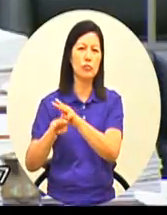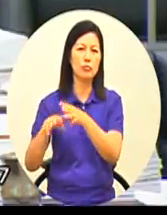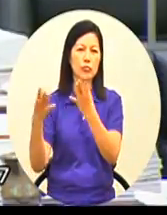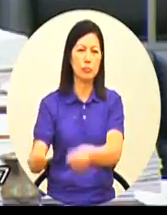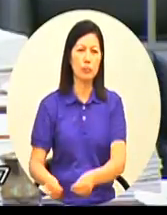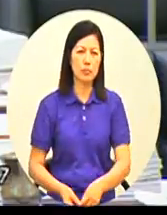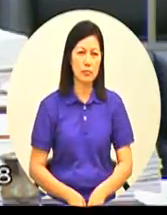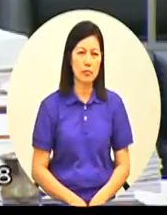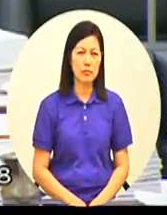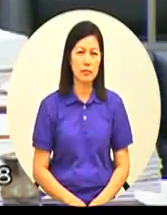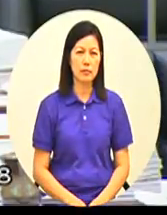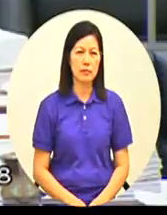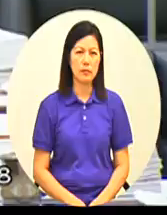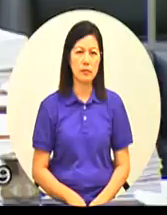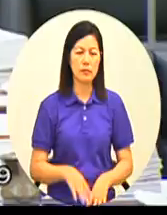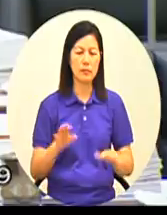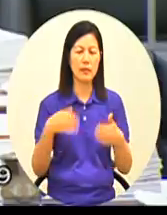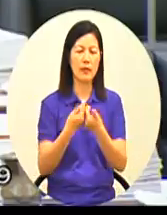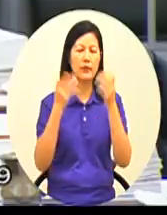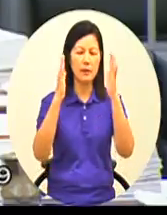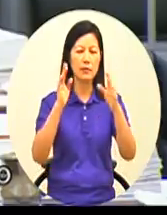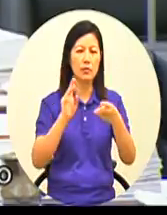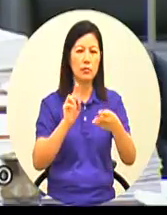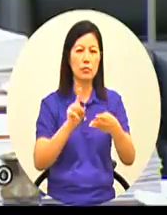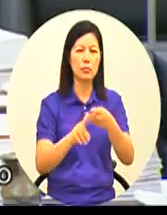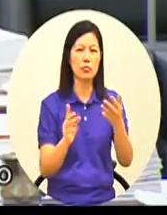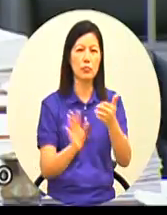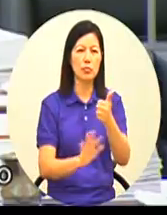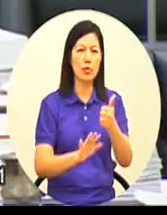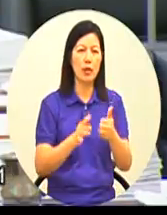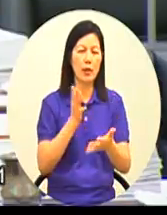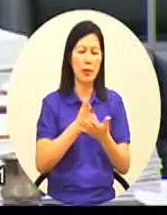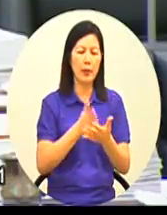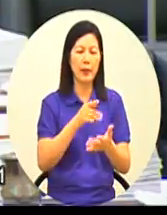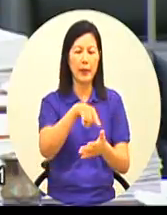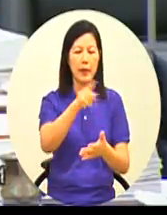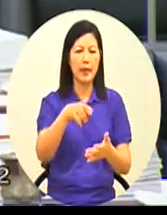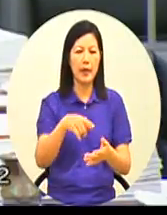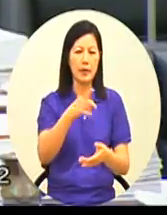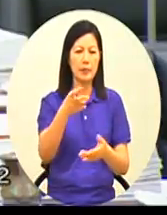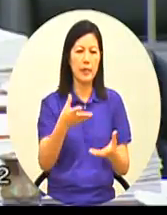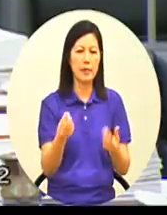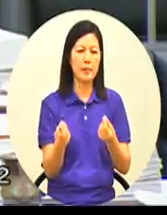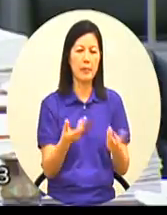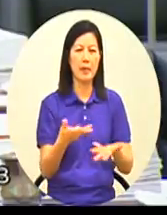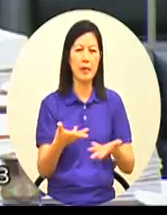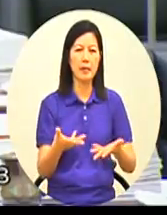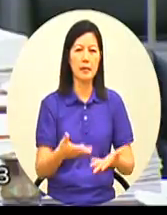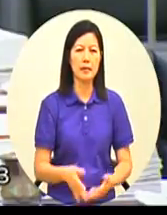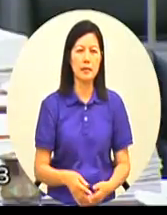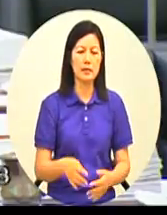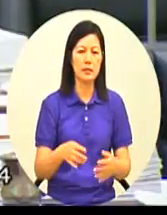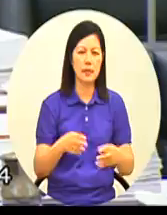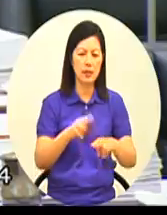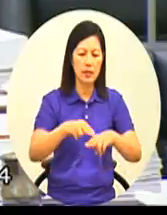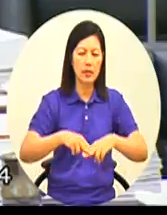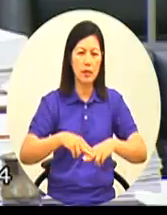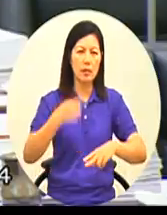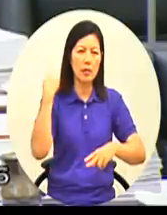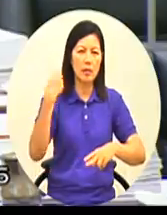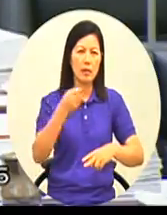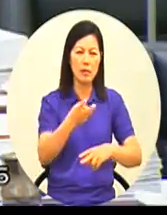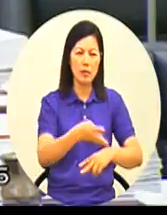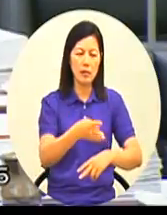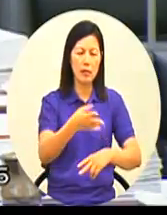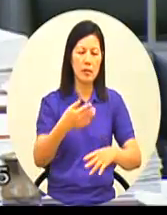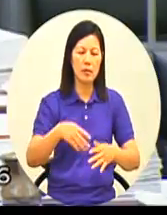对啊，反正都是主委在讲啊，你们都没事啊。甚至那个后面二三排的都可以先离席了啊。 好， 只要都留